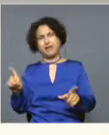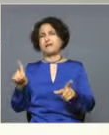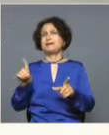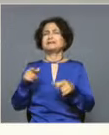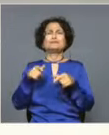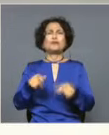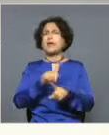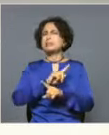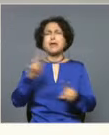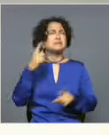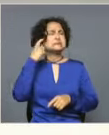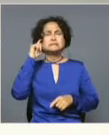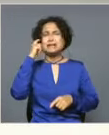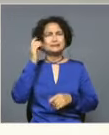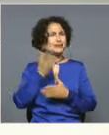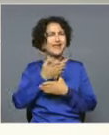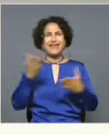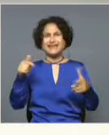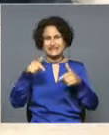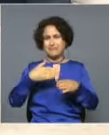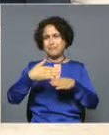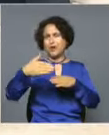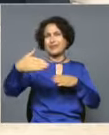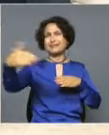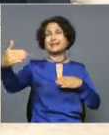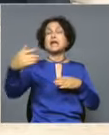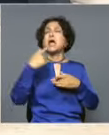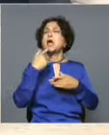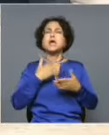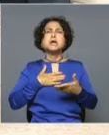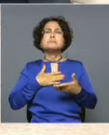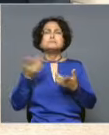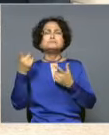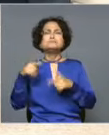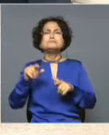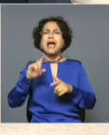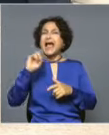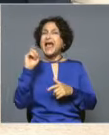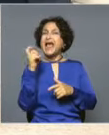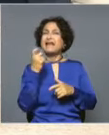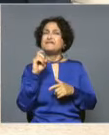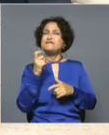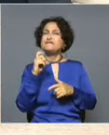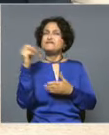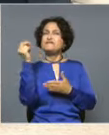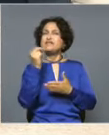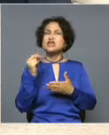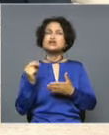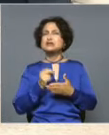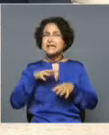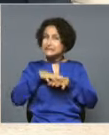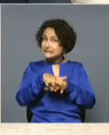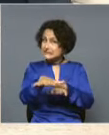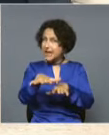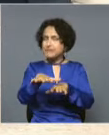които нямат значение за, за по-нататъчната история. Добре, а заимствали от други азбуки? Какво казвате? Графичната система? Да. Графичната система